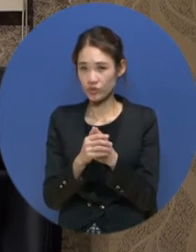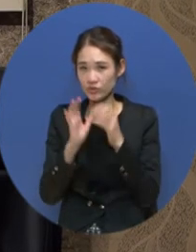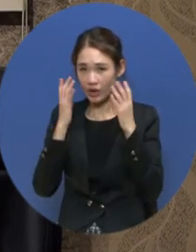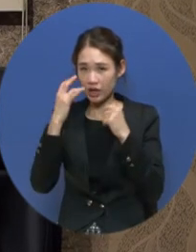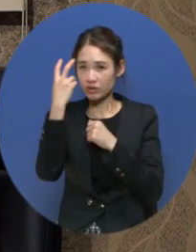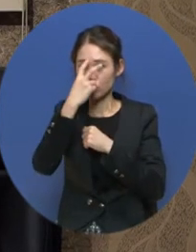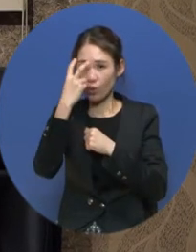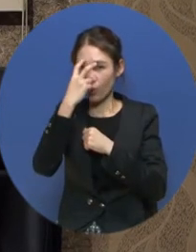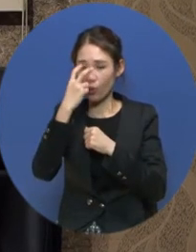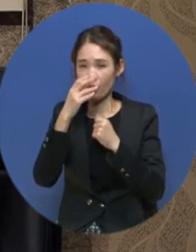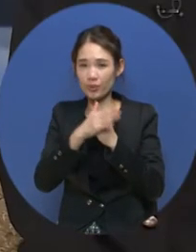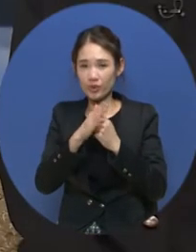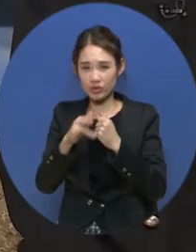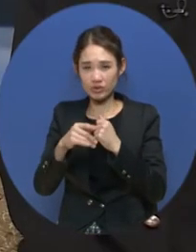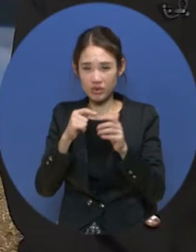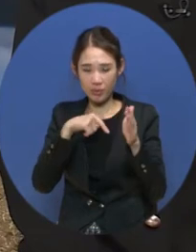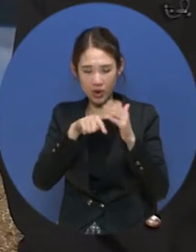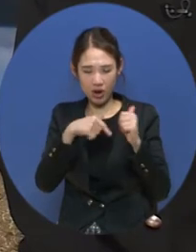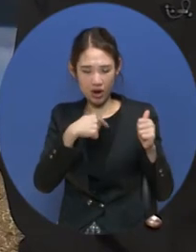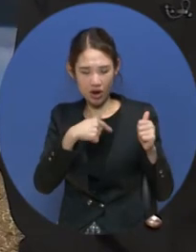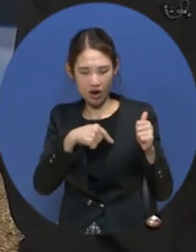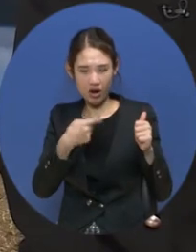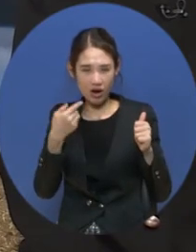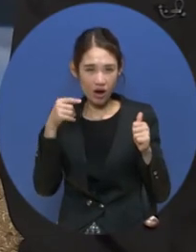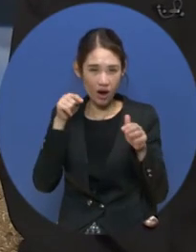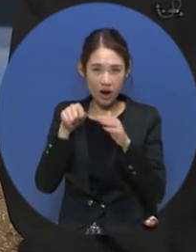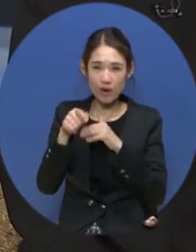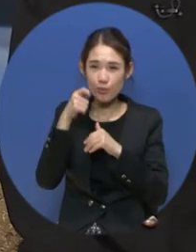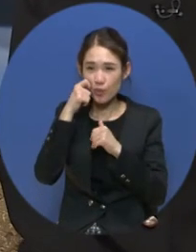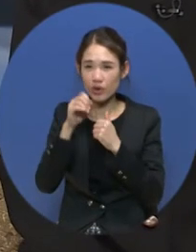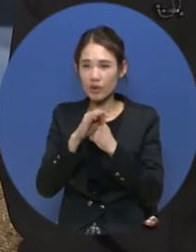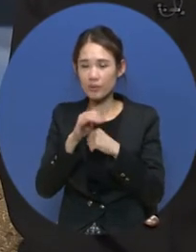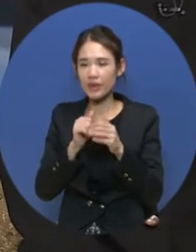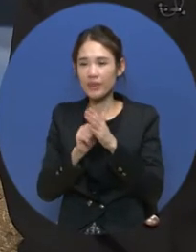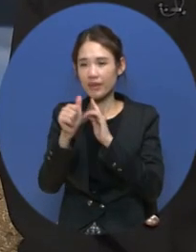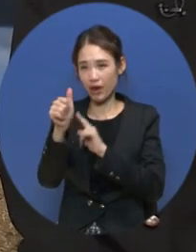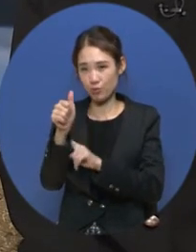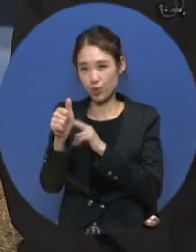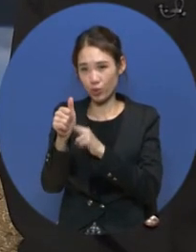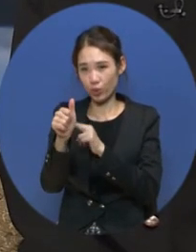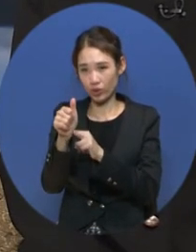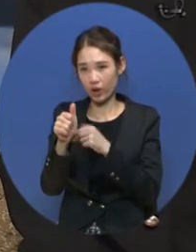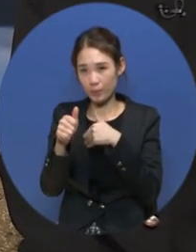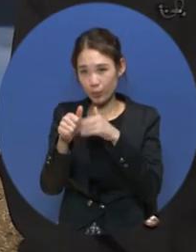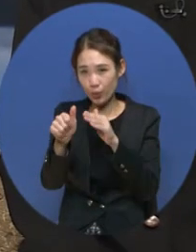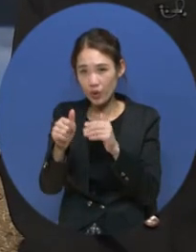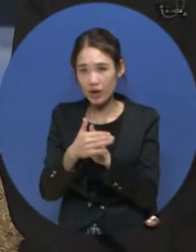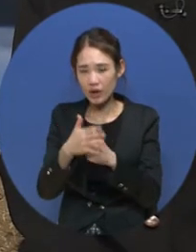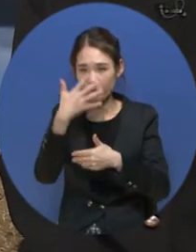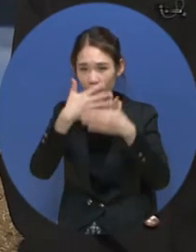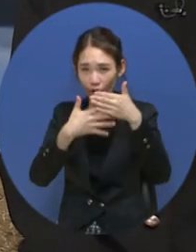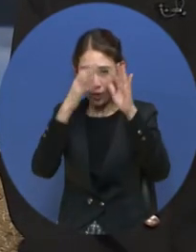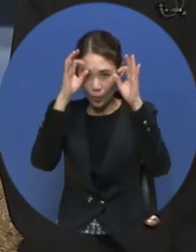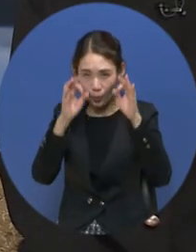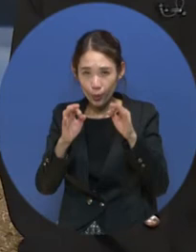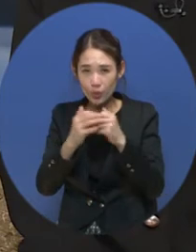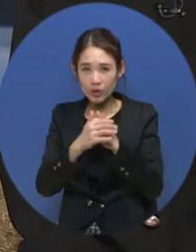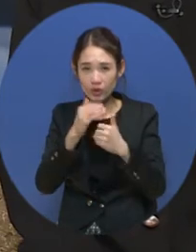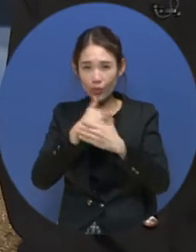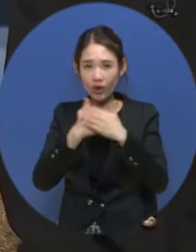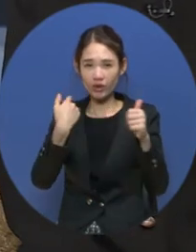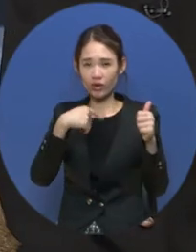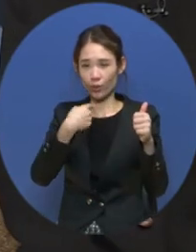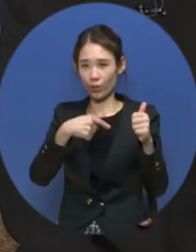돌보기 때문에 밖으로 외부 교육을 못 가는 경우에는 네. 대표 교사가 간다거나 아니면 그렇게 영상을 통해서 원내 교육을